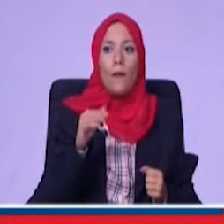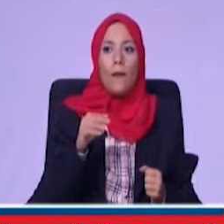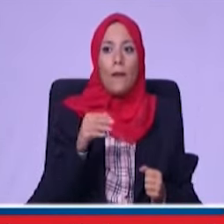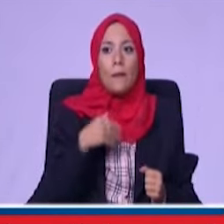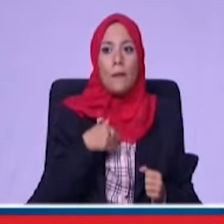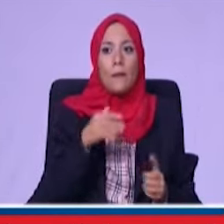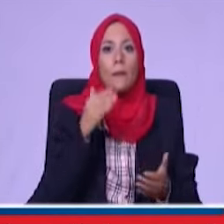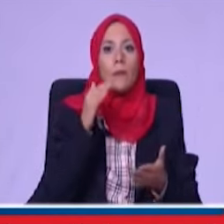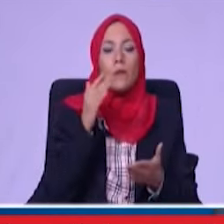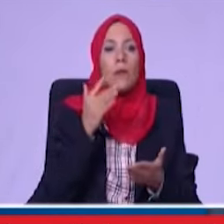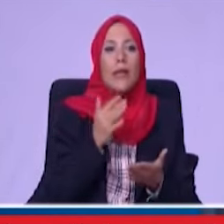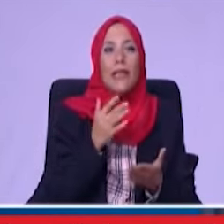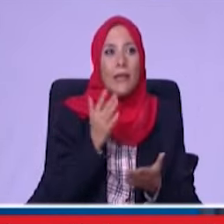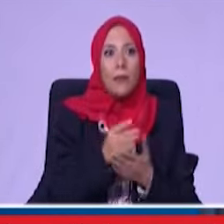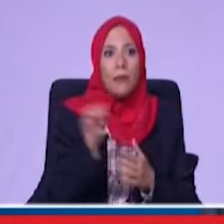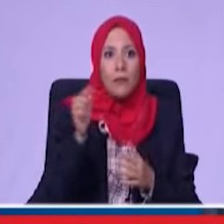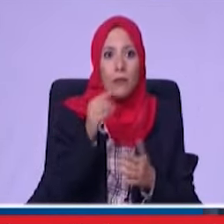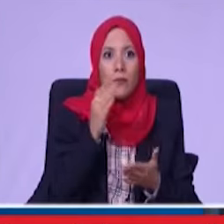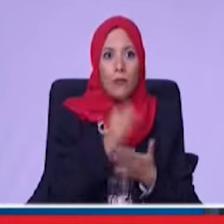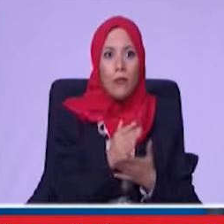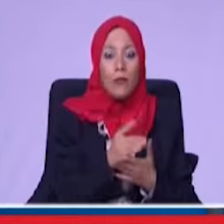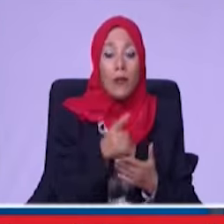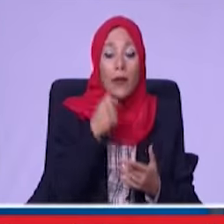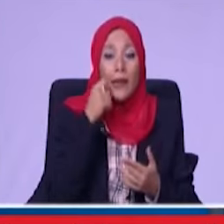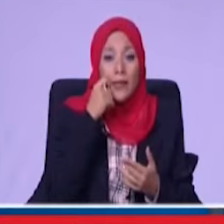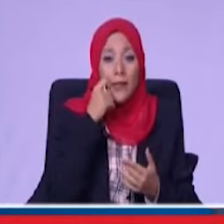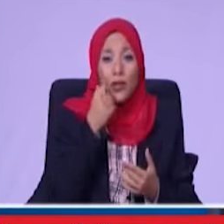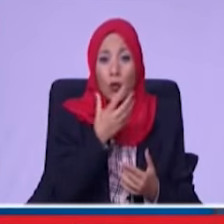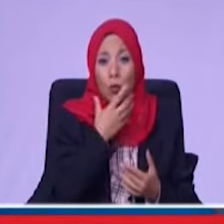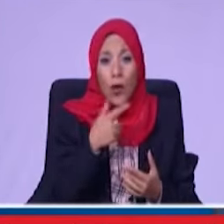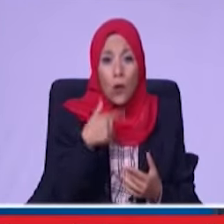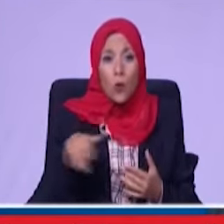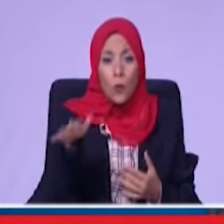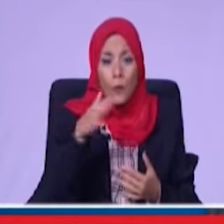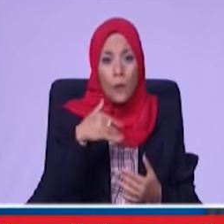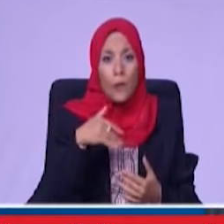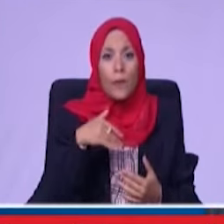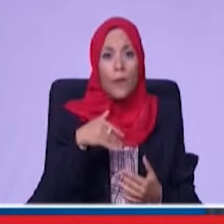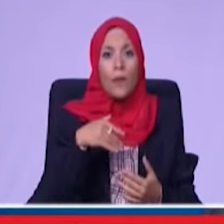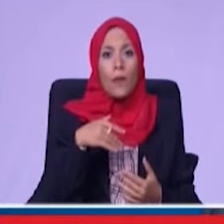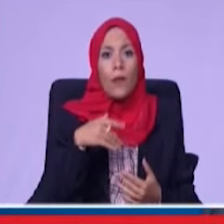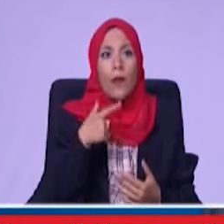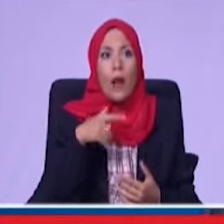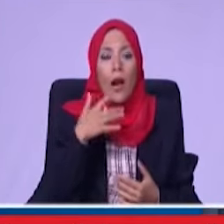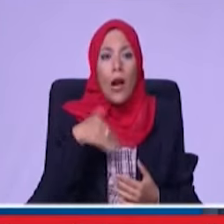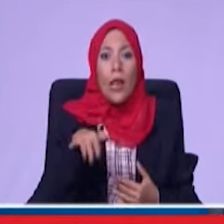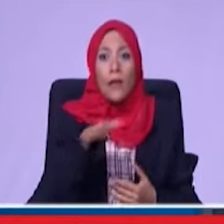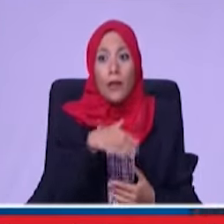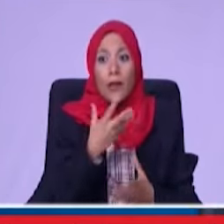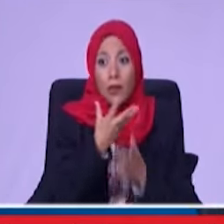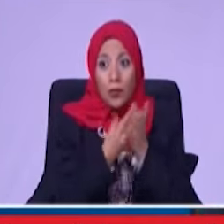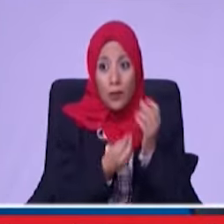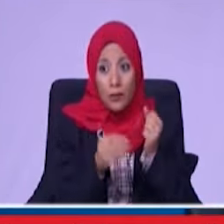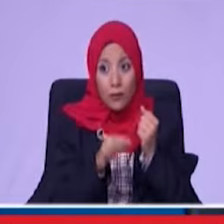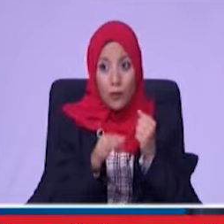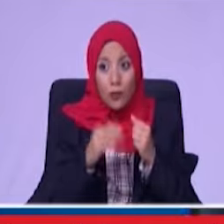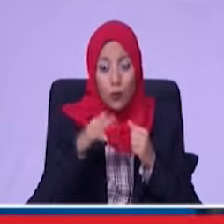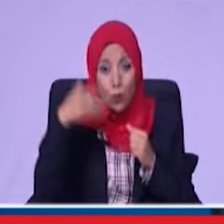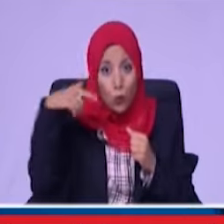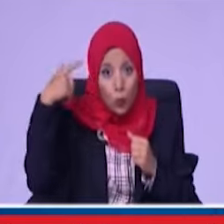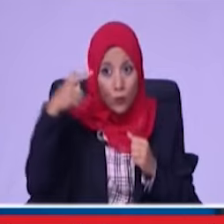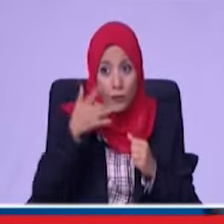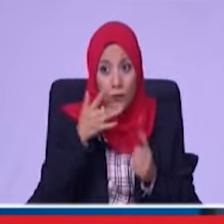يبلغ الحلم؟ أصل العلماء قالوا، وابن حجر العسقلاني في فتح الباري قال أصل الطفل دون الحلم هو